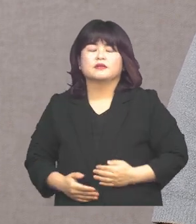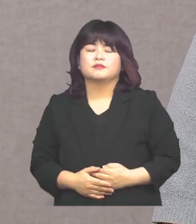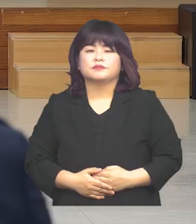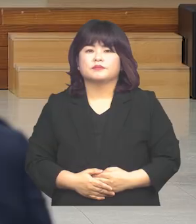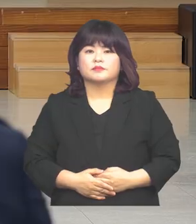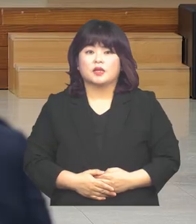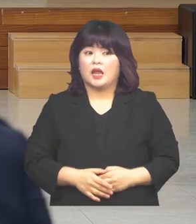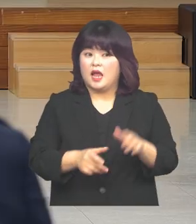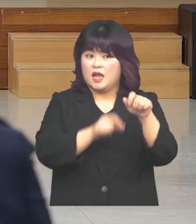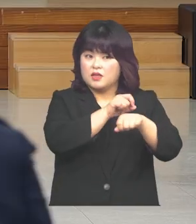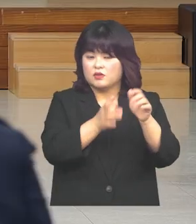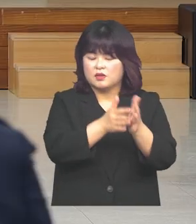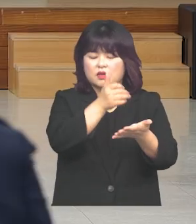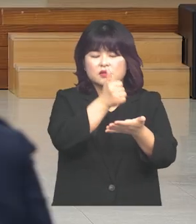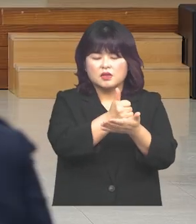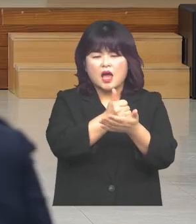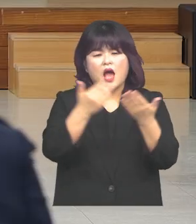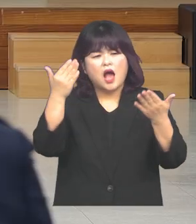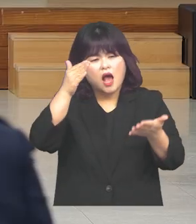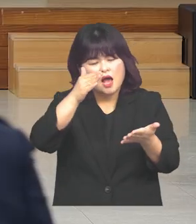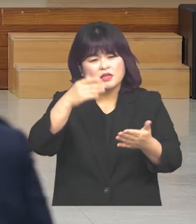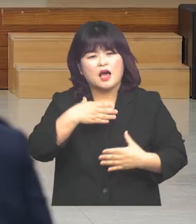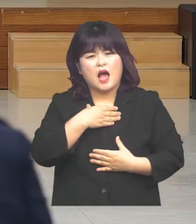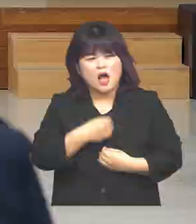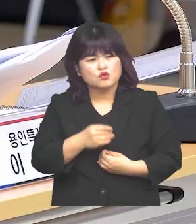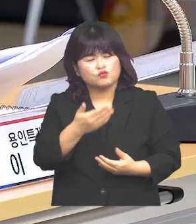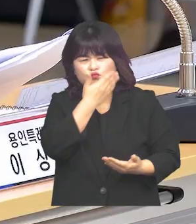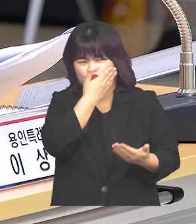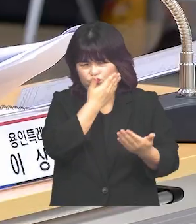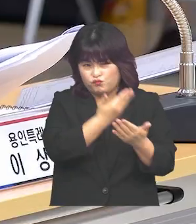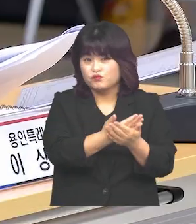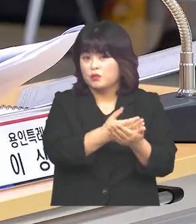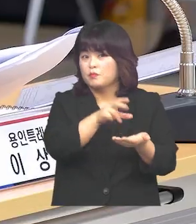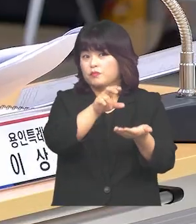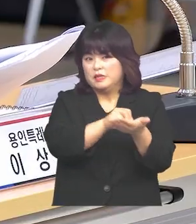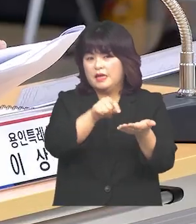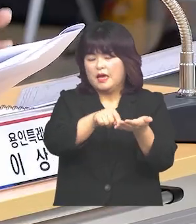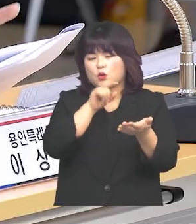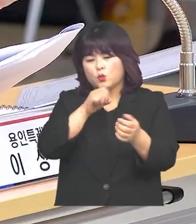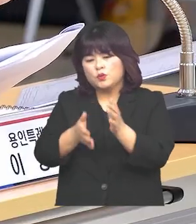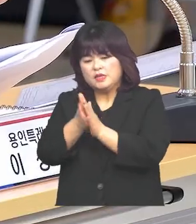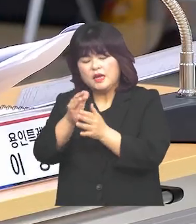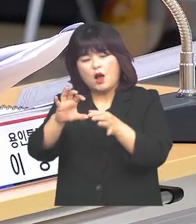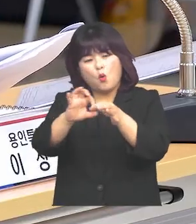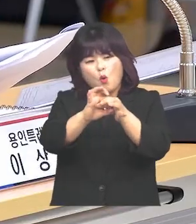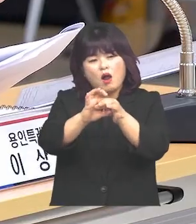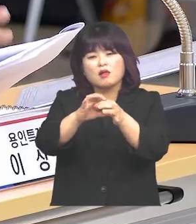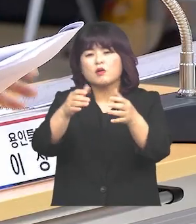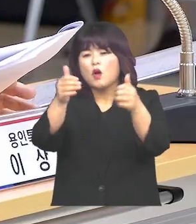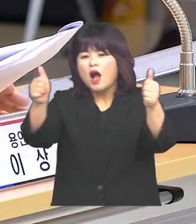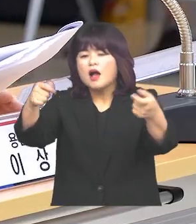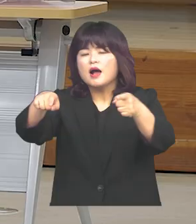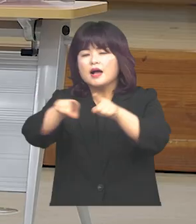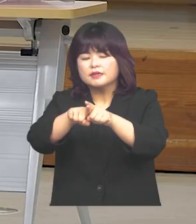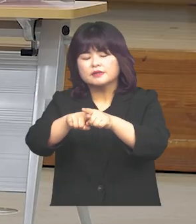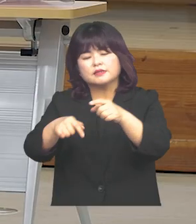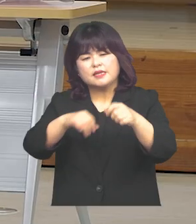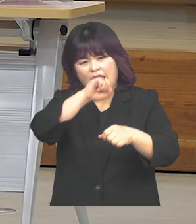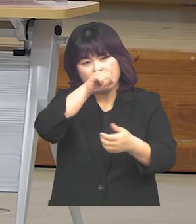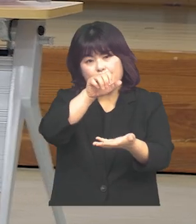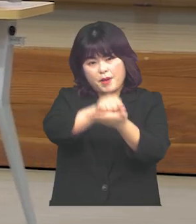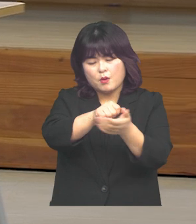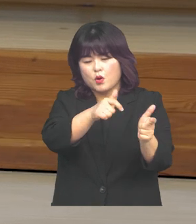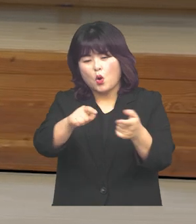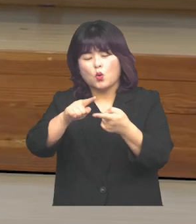함께했습니다. 이상일 시장은 학생 안전은 무엇보다 중요한 사안이므로 시에서도 관계기관 협의, 예산